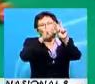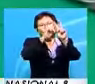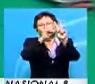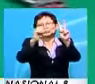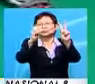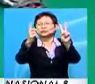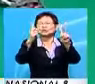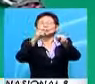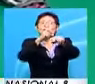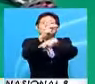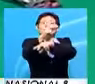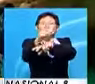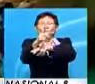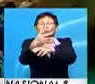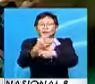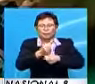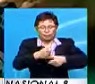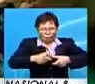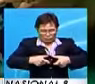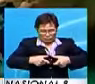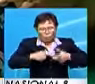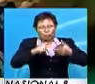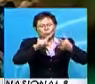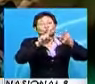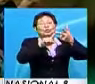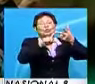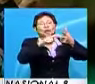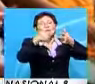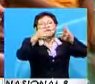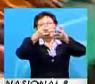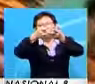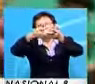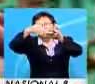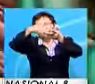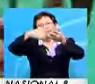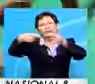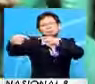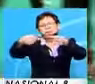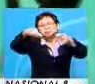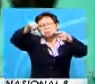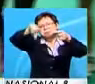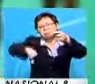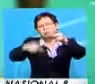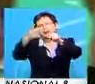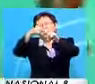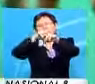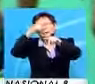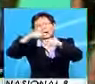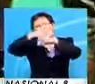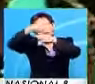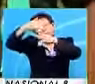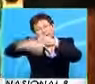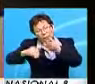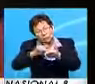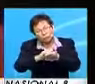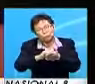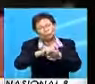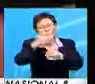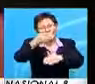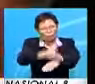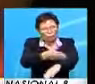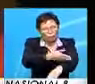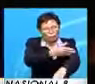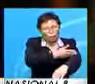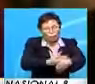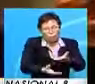Kuala Lumpur. Hanya merangkul pingat perak, tewas di tangan Thailand pada final. Namun selepas itu, prestasi skuad bola